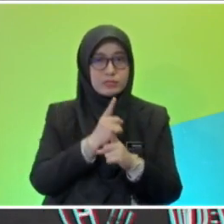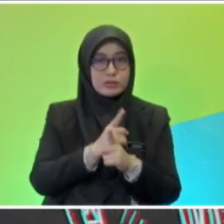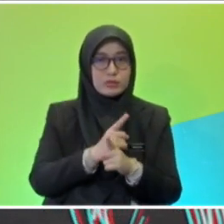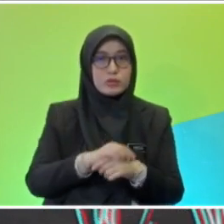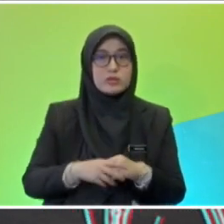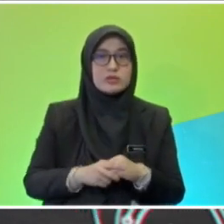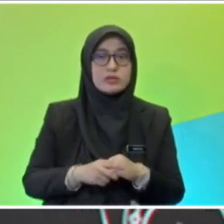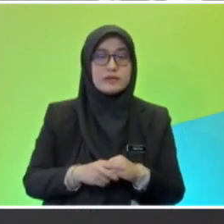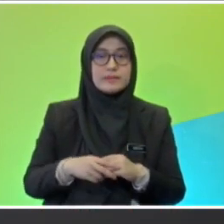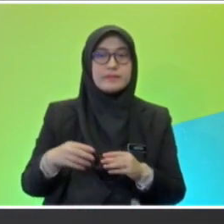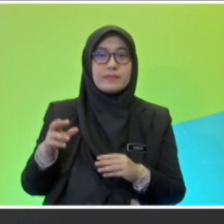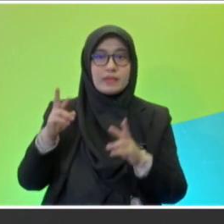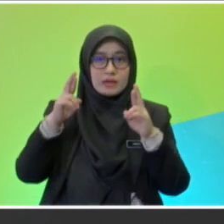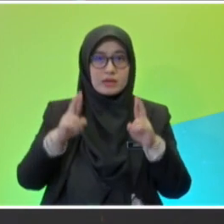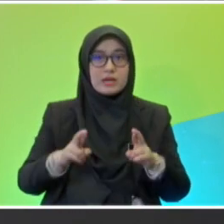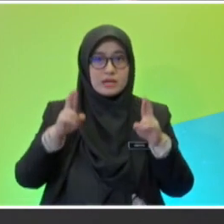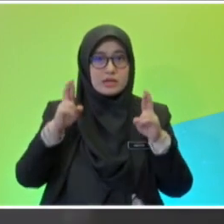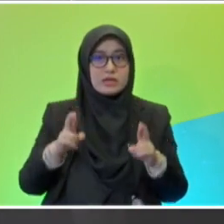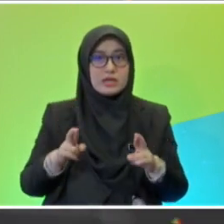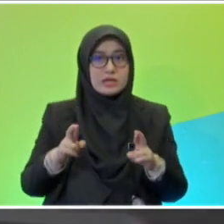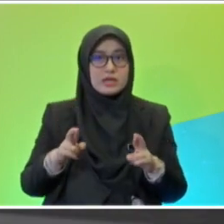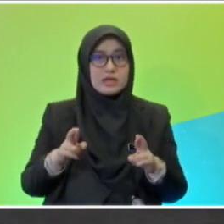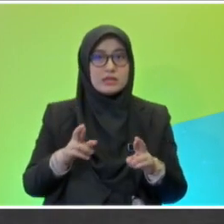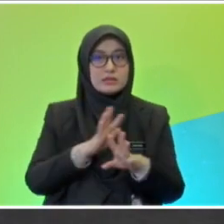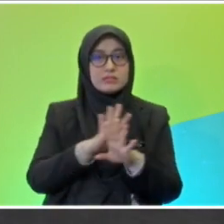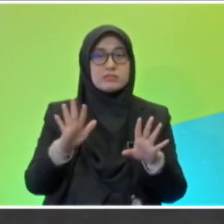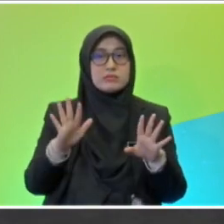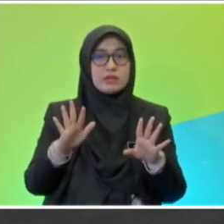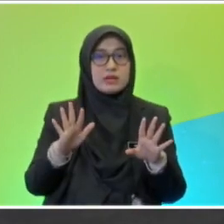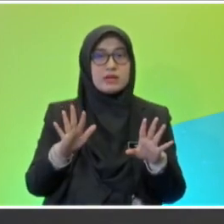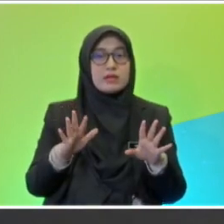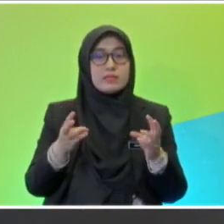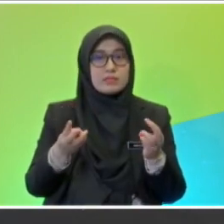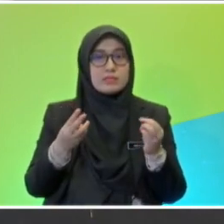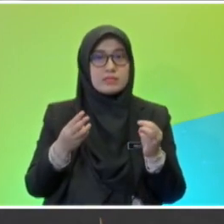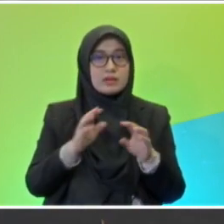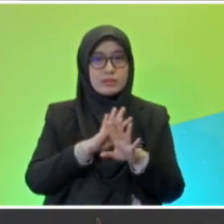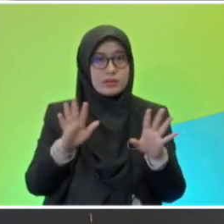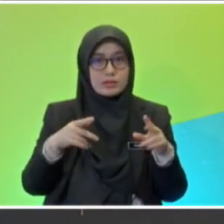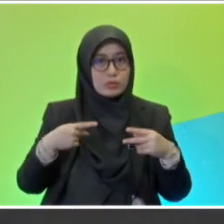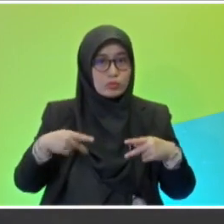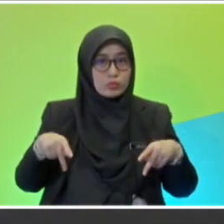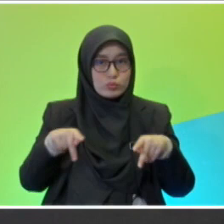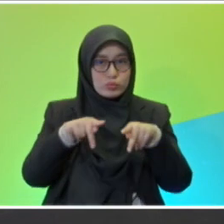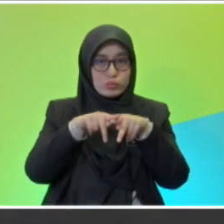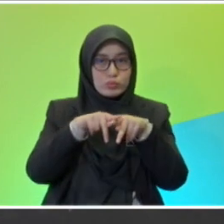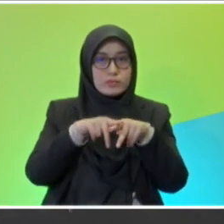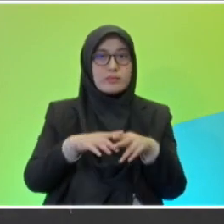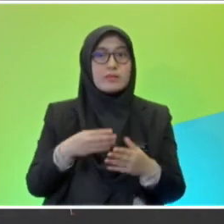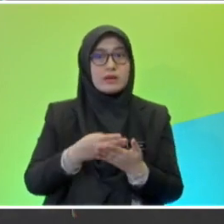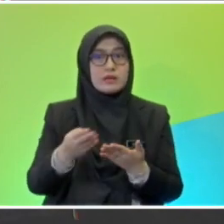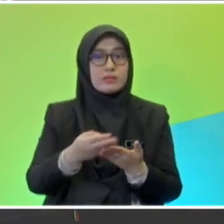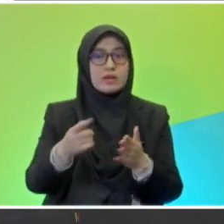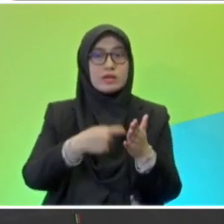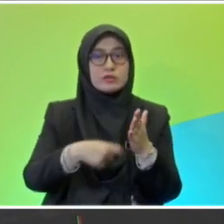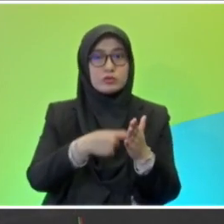rakyat bebas mengerjakannya tanpa perlu membayar Cukai beliau berhujjah sistem perceraian diperkenalkan oleh British adalah